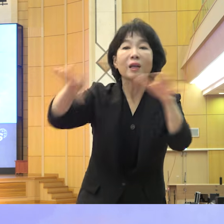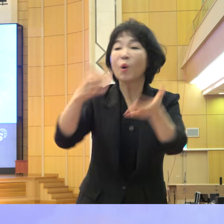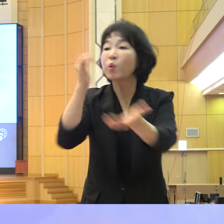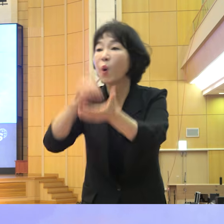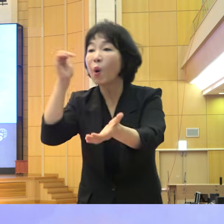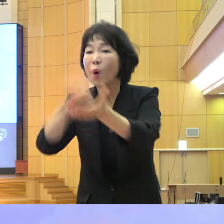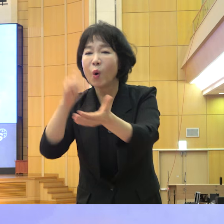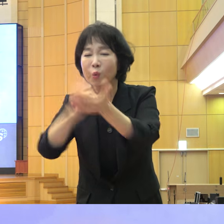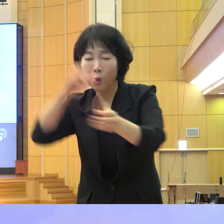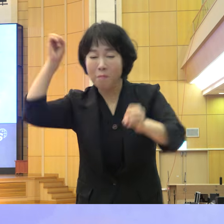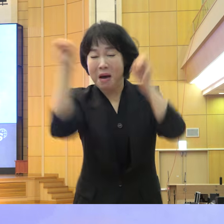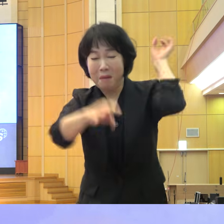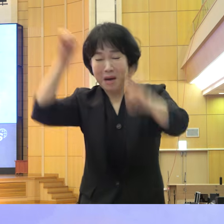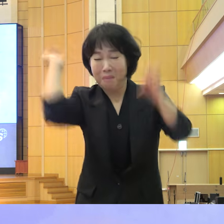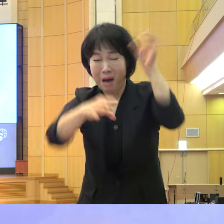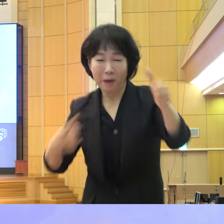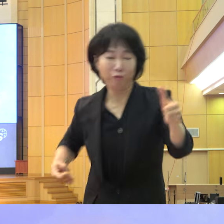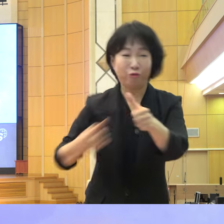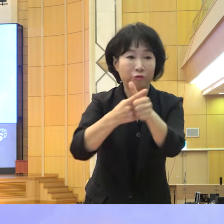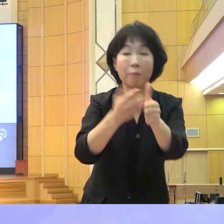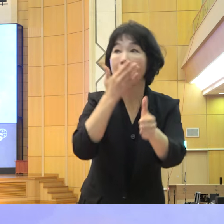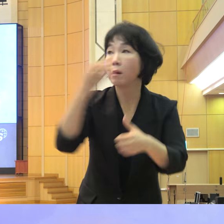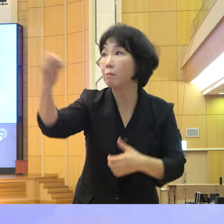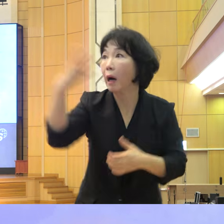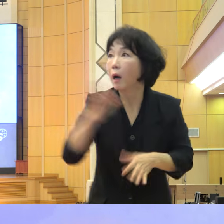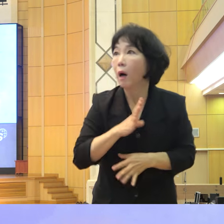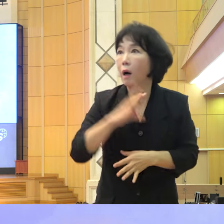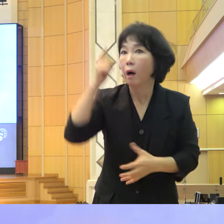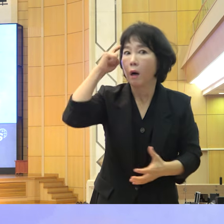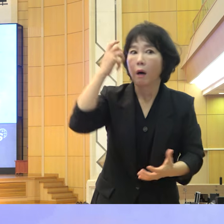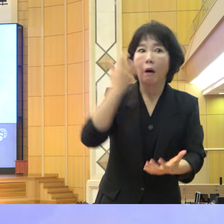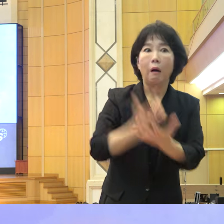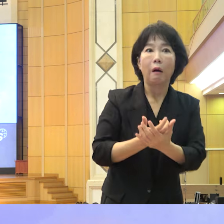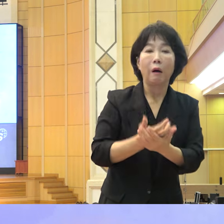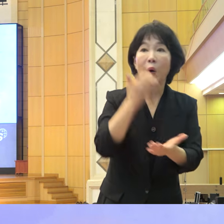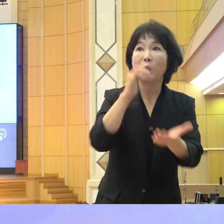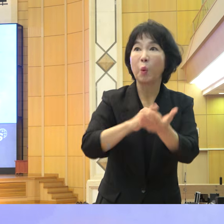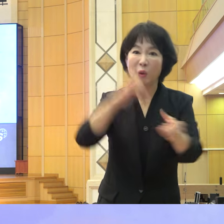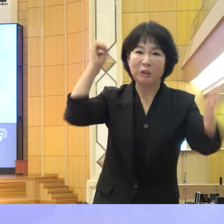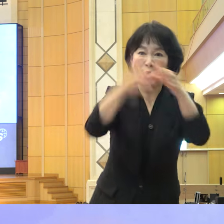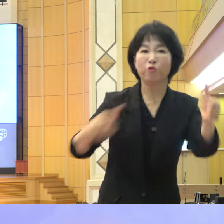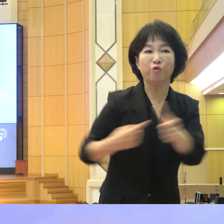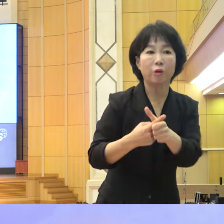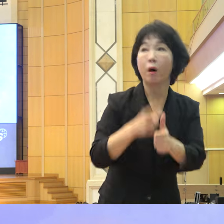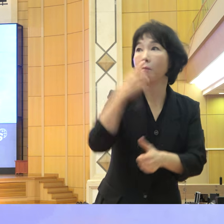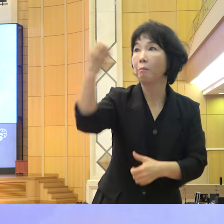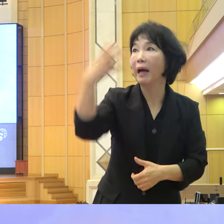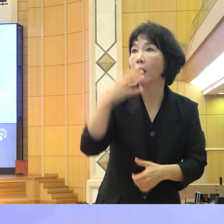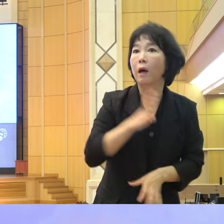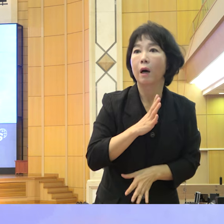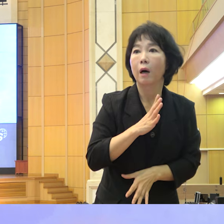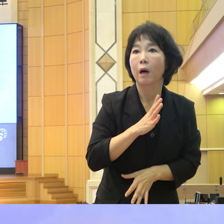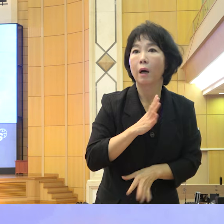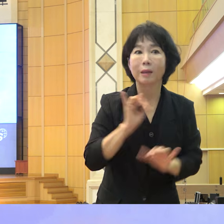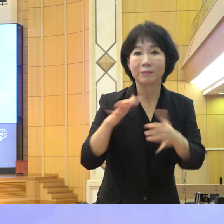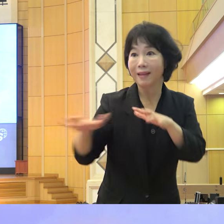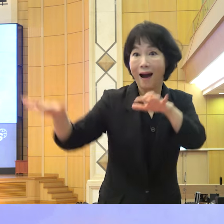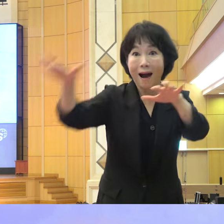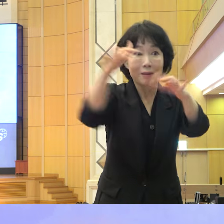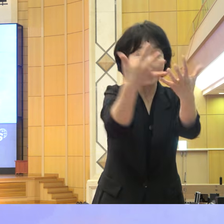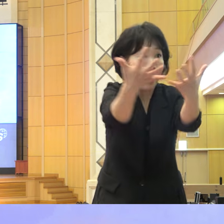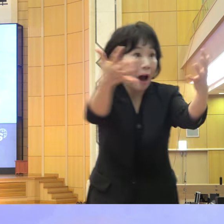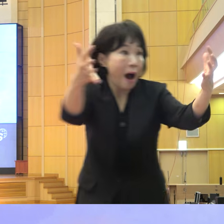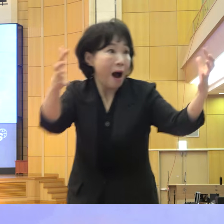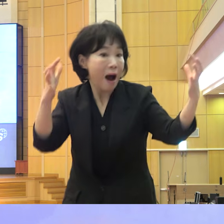그를 칠지니라. 그래서 돌로 쳐서 죽인다는 내용이죠. 36절로 가보니까 온 회중이